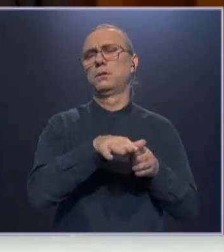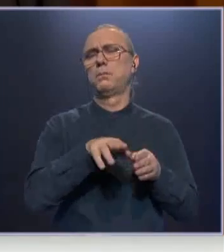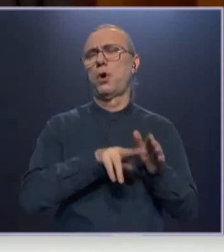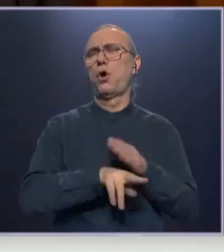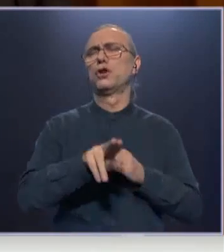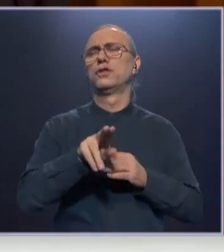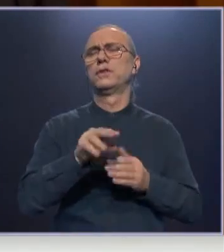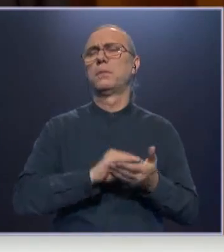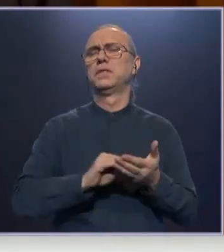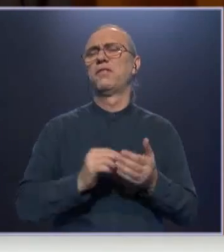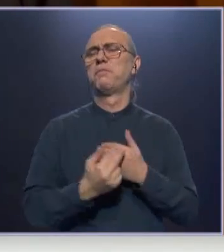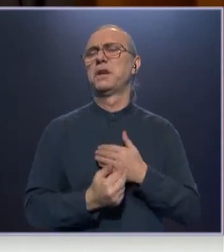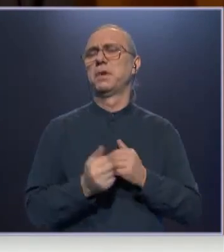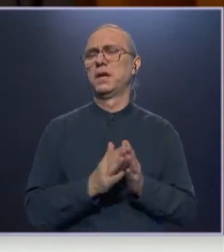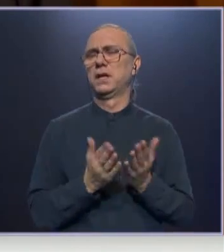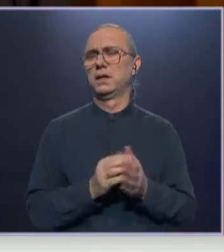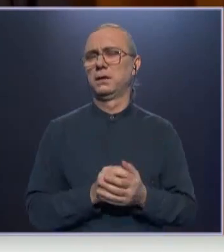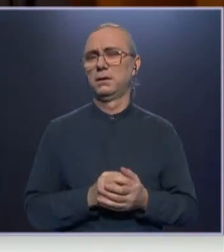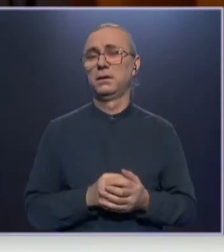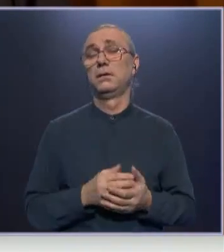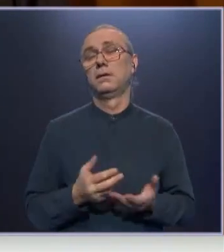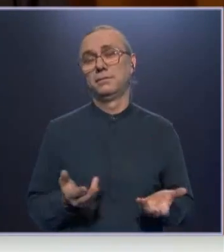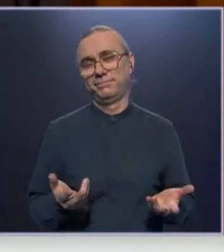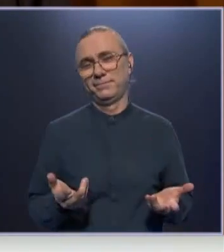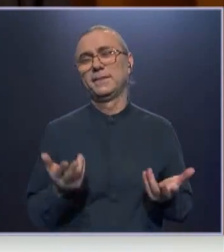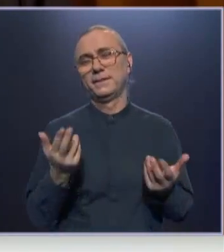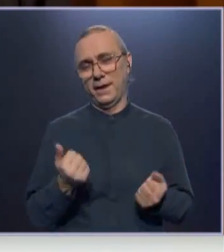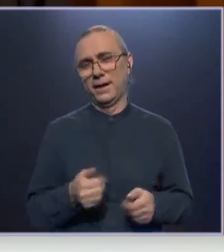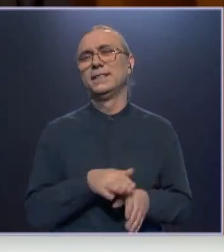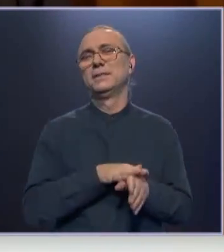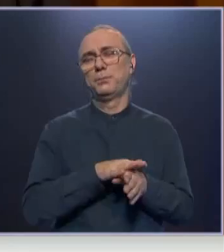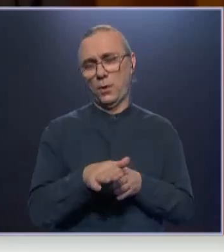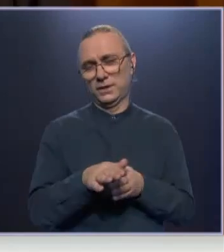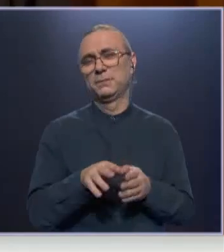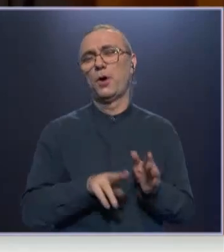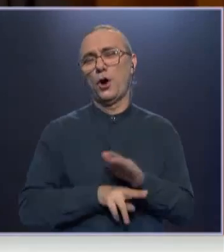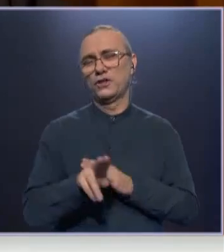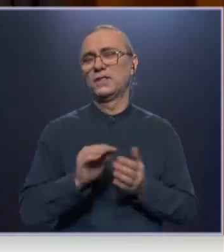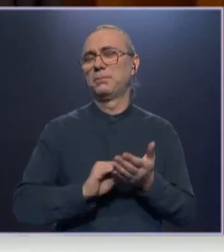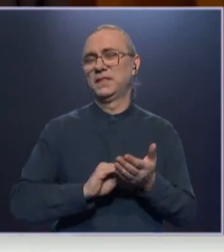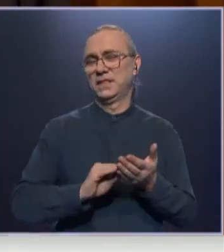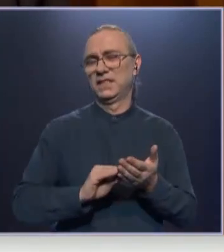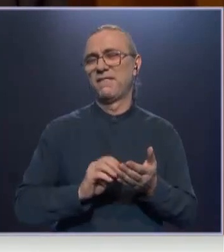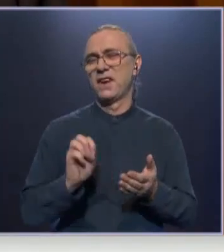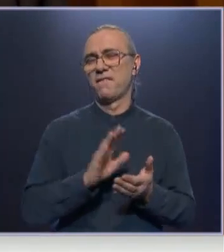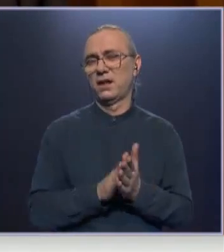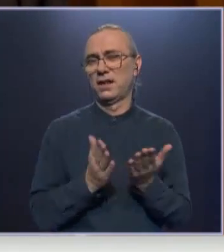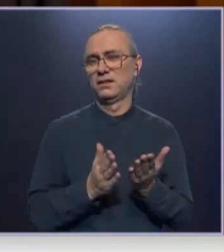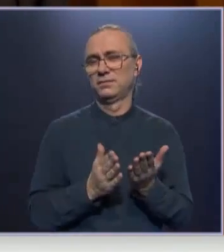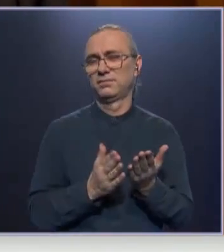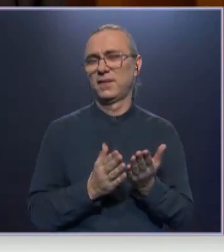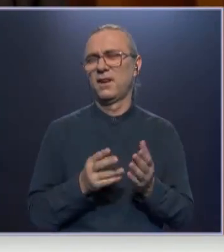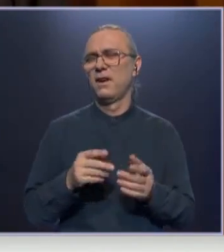да, действительно, исполнилось на нем пророчество, записанное в Евангелии. «Восстанут лжехристы